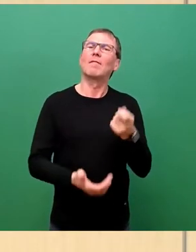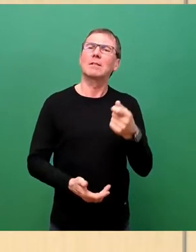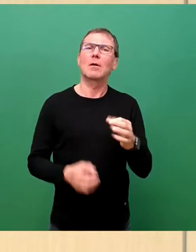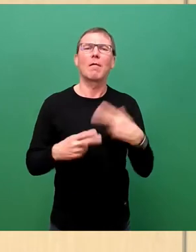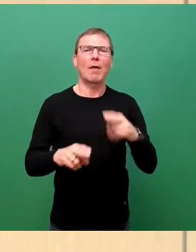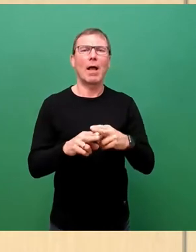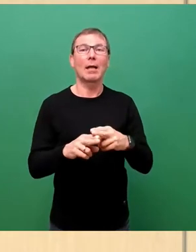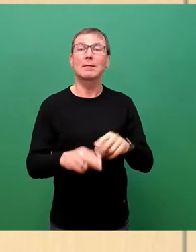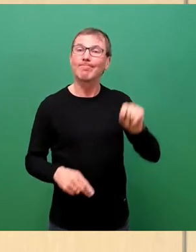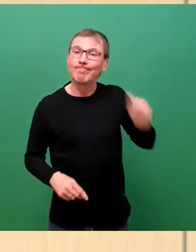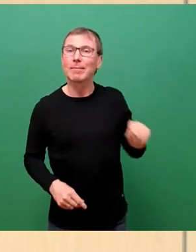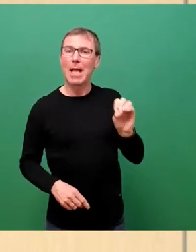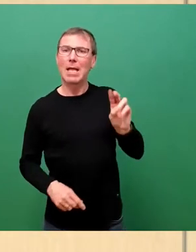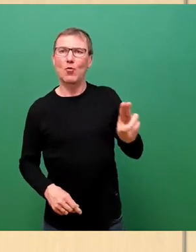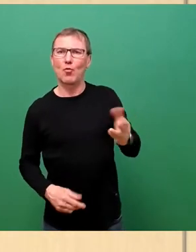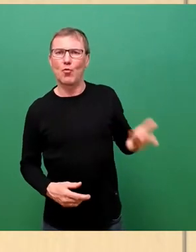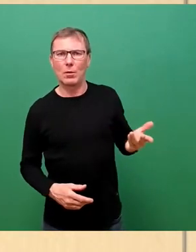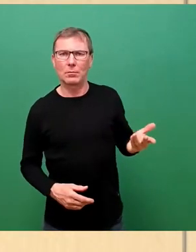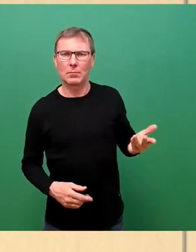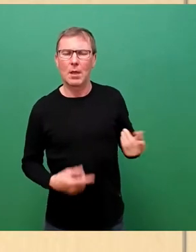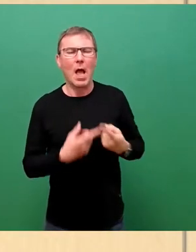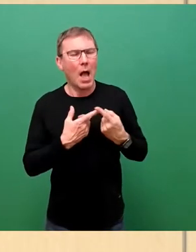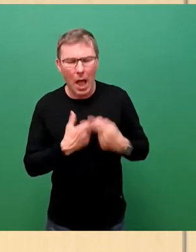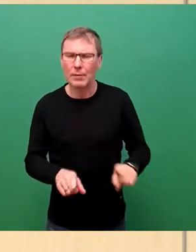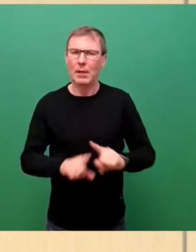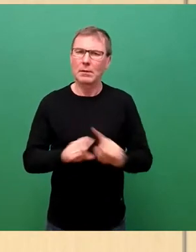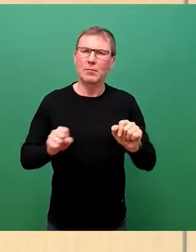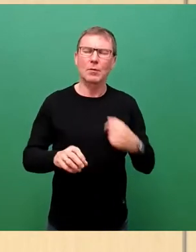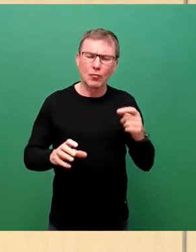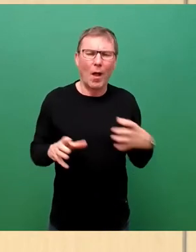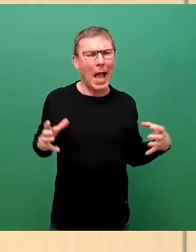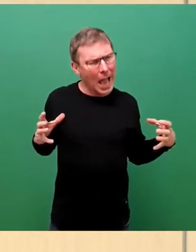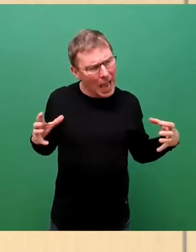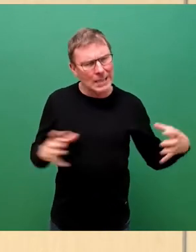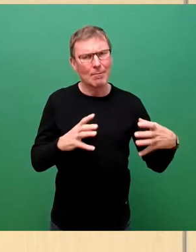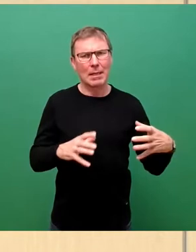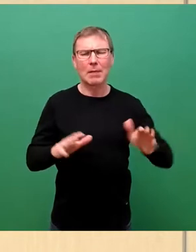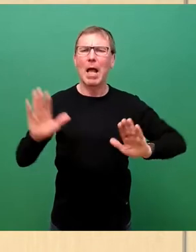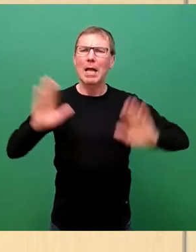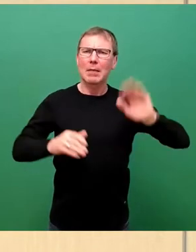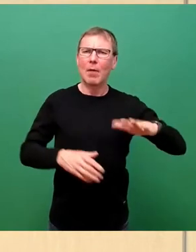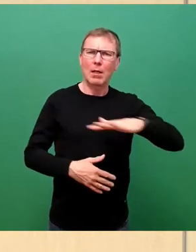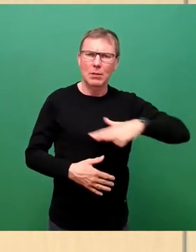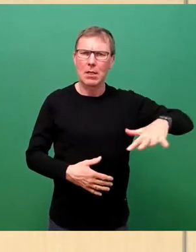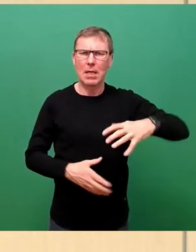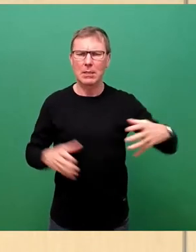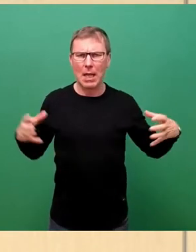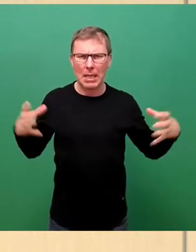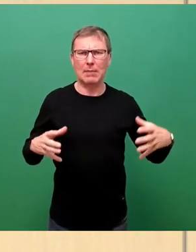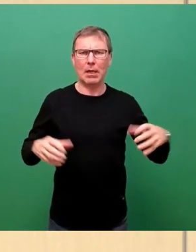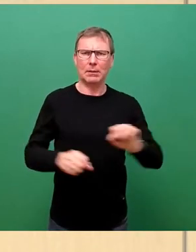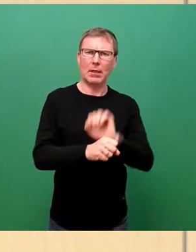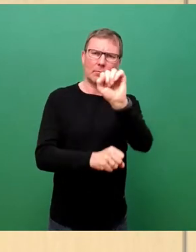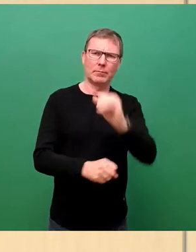Union. Nichts anderes. Das Zusammenstehen der demokratischen Nationen hier